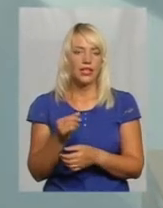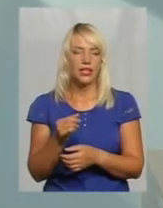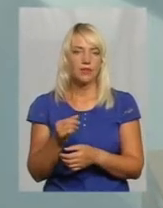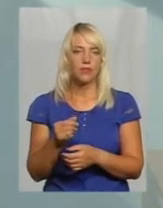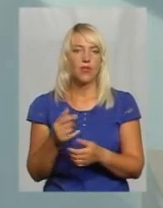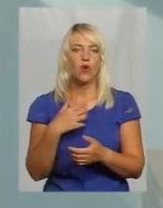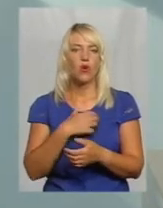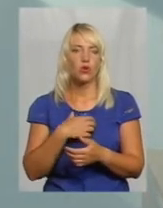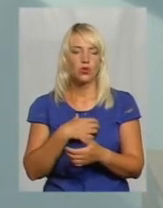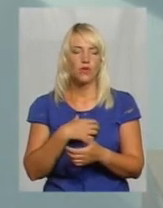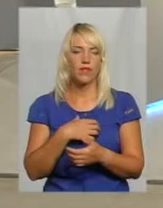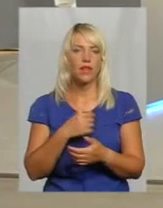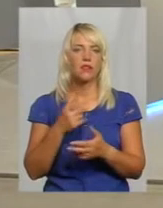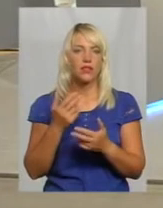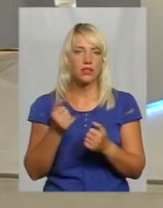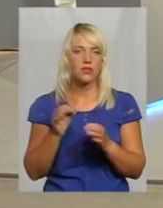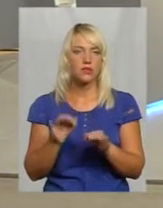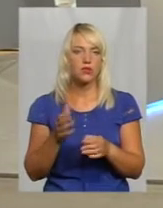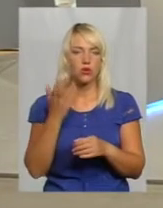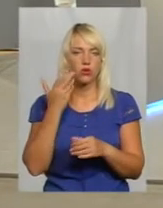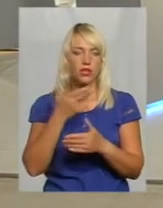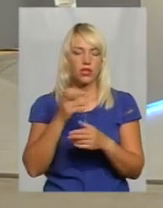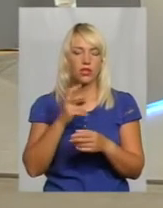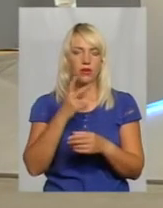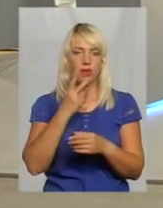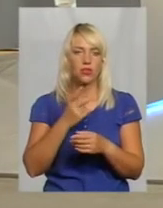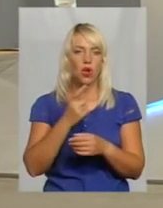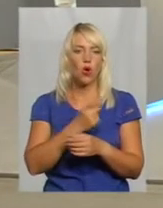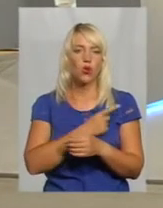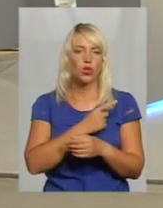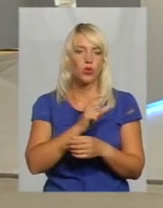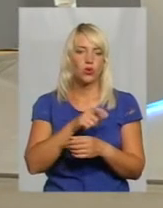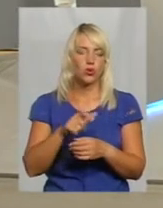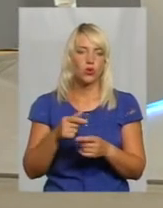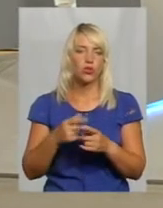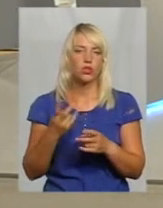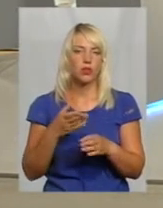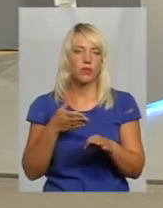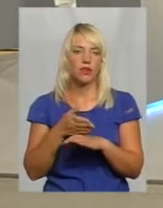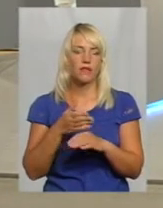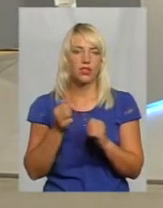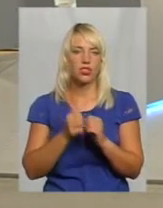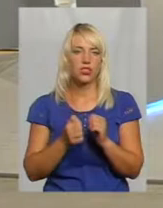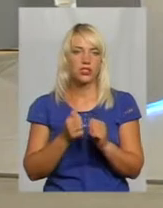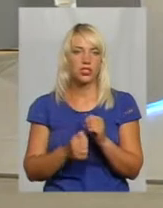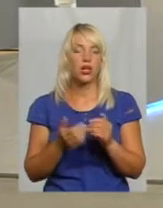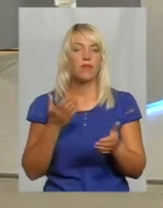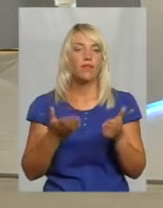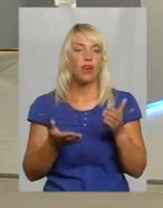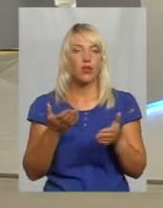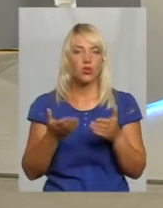ну, основна, звісно, коли такі, як ми бачили в сюжеті, одинокі люди, на них треба навідуватись частіше. Якщо